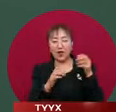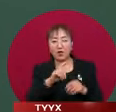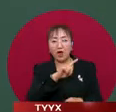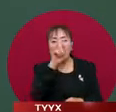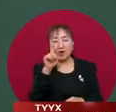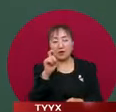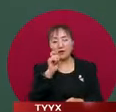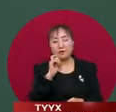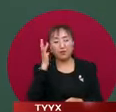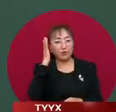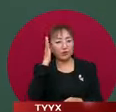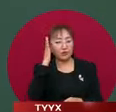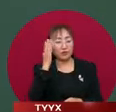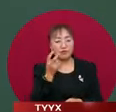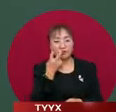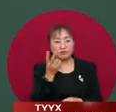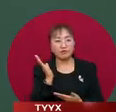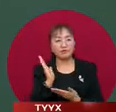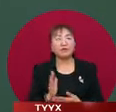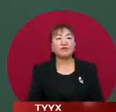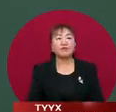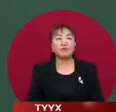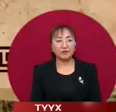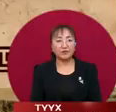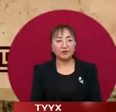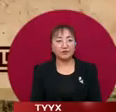хайж үзээрэй хүүхдүүдээ. За, хичээлээ үзцгээе бүгдээрээ.